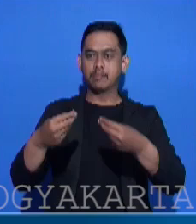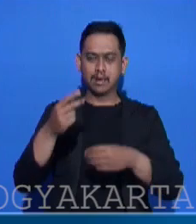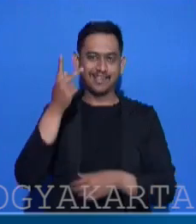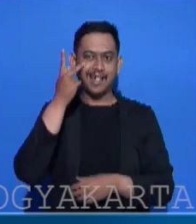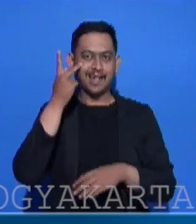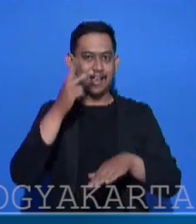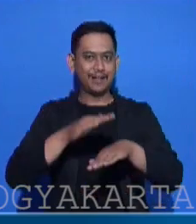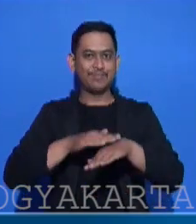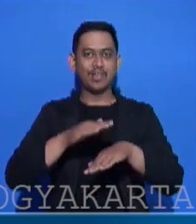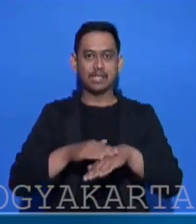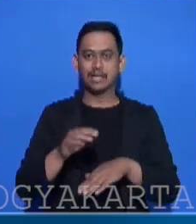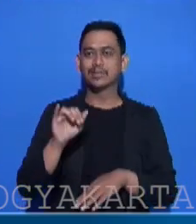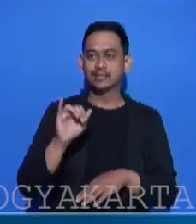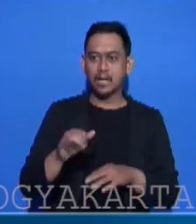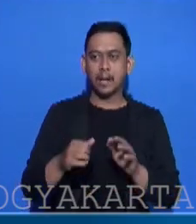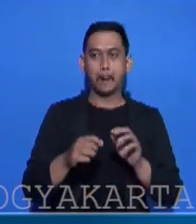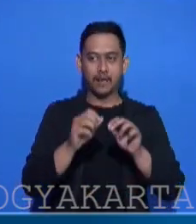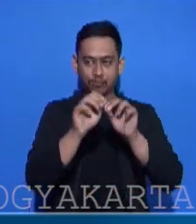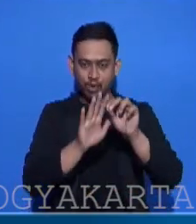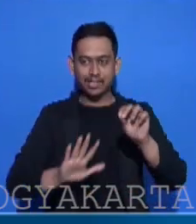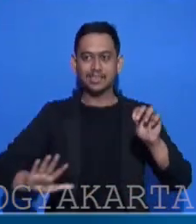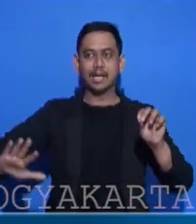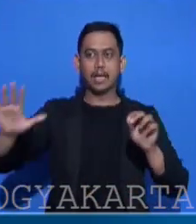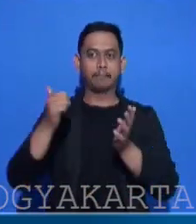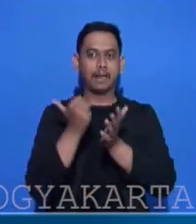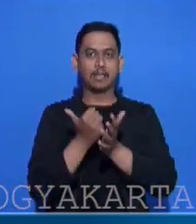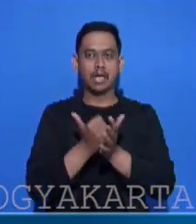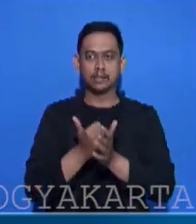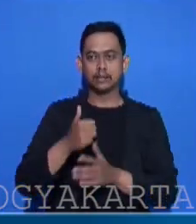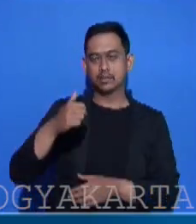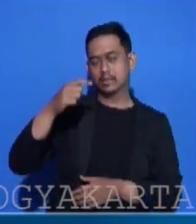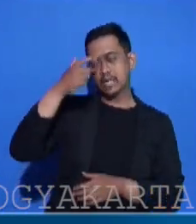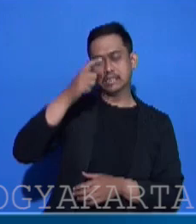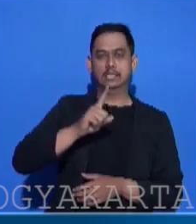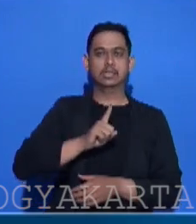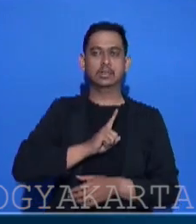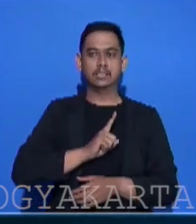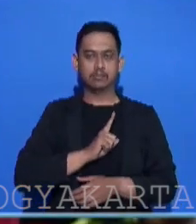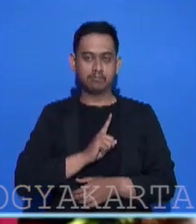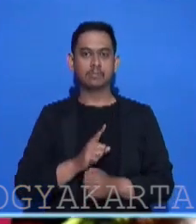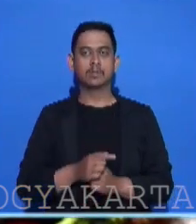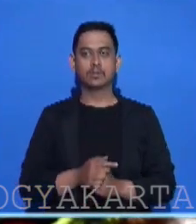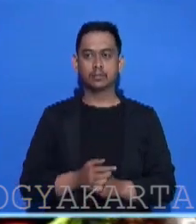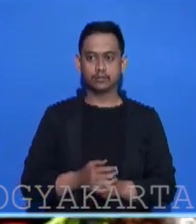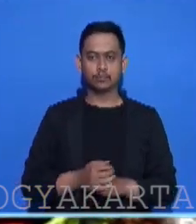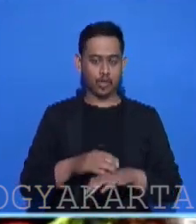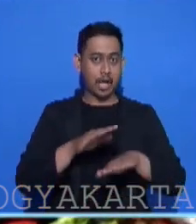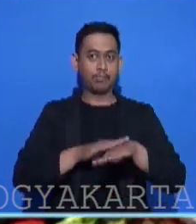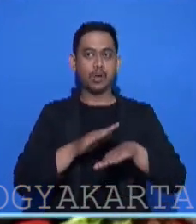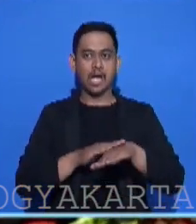budaya Nusantara. Kita merasa lebih confident dan pede ya dengan pakaian seperti ini. Kadang dengan adat budaya